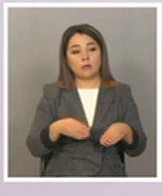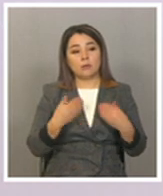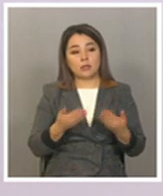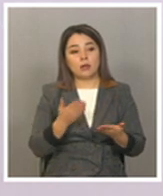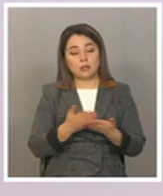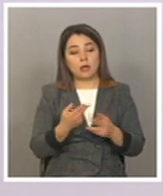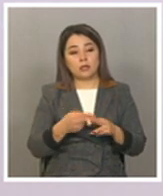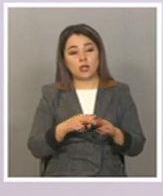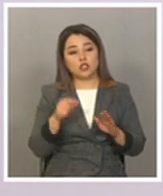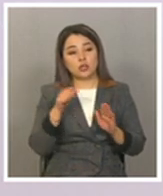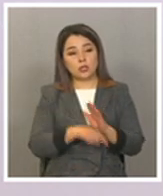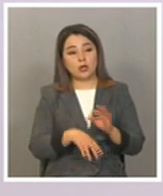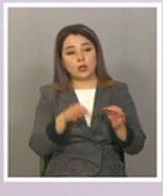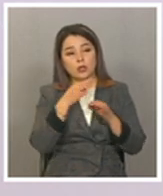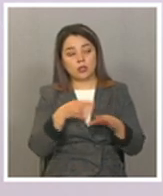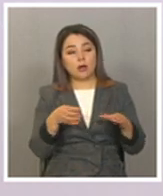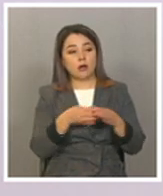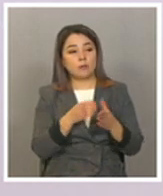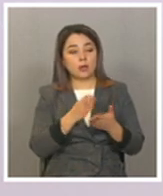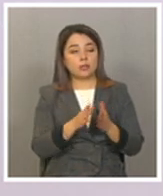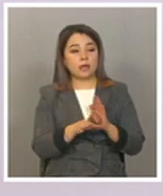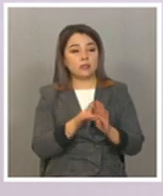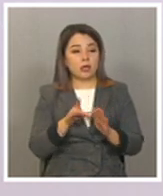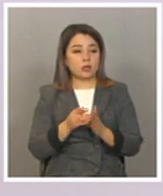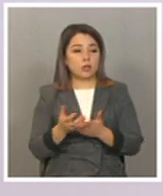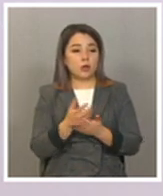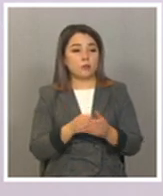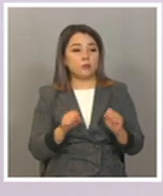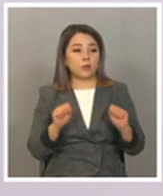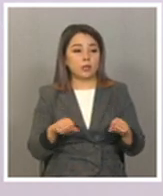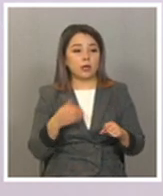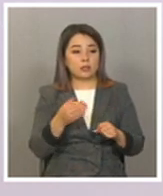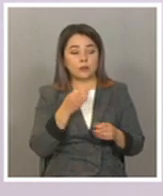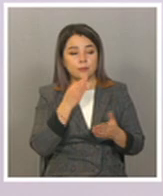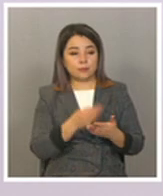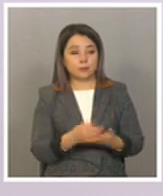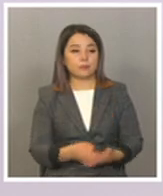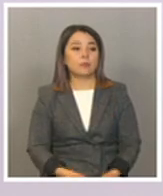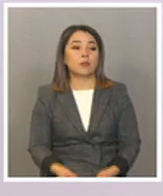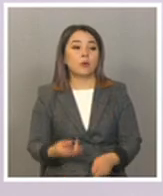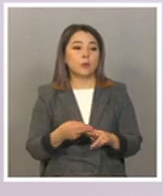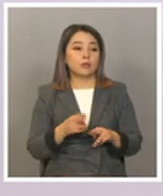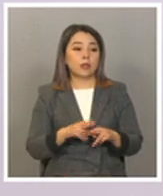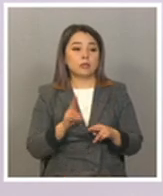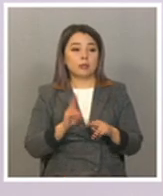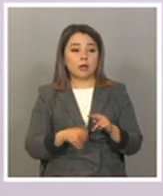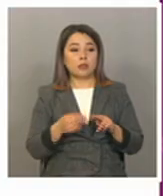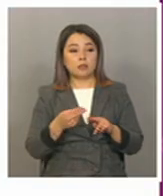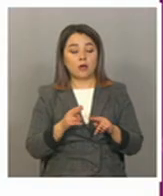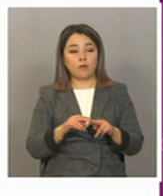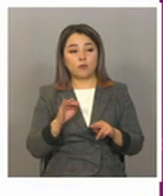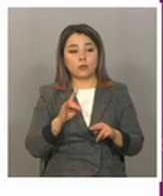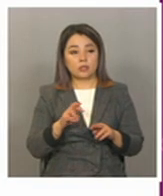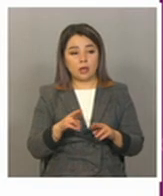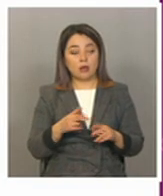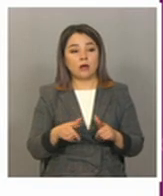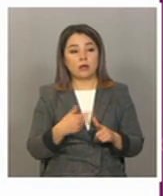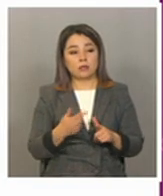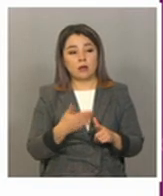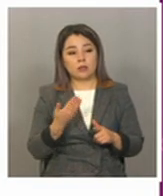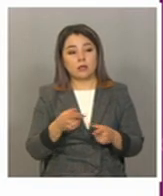кез келген командаларды теруге болады. Сонан соң осы функцияны аты